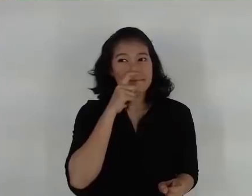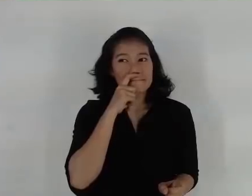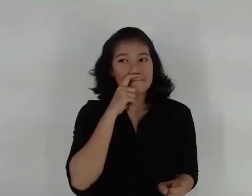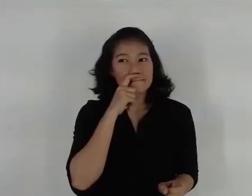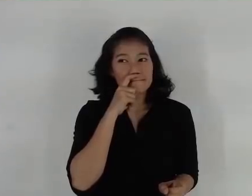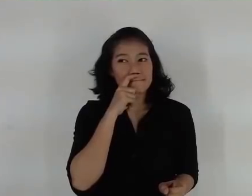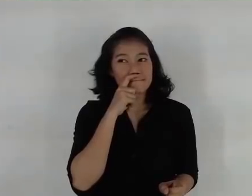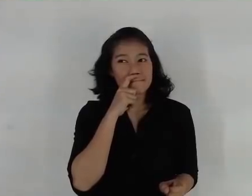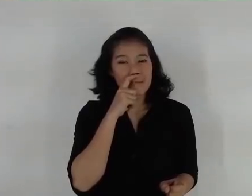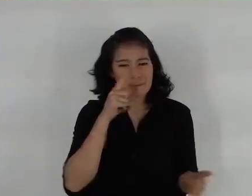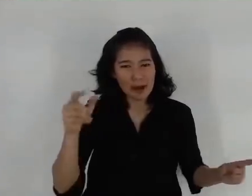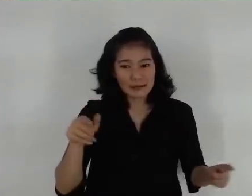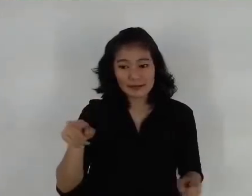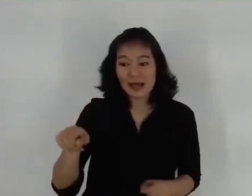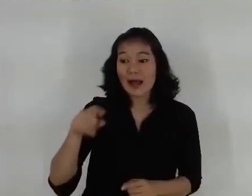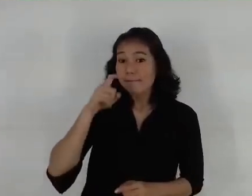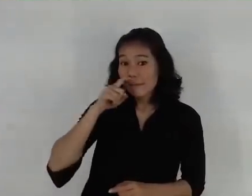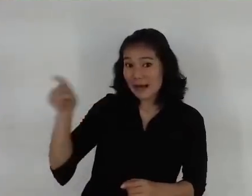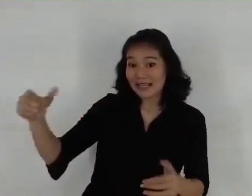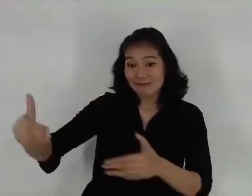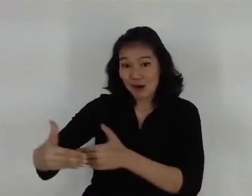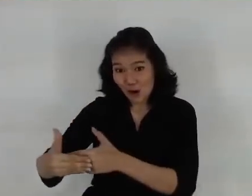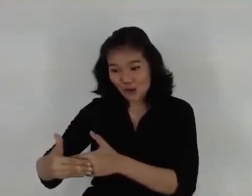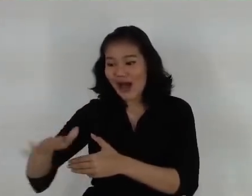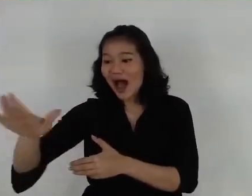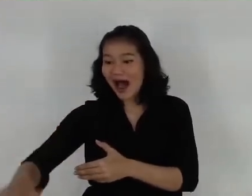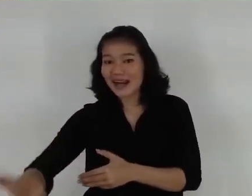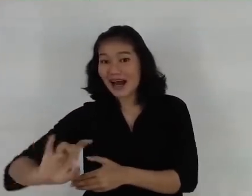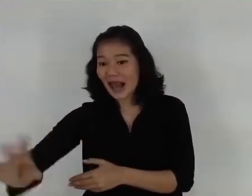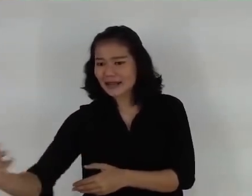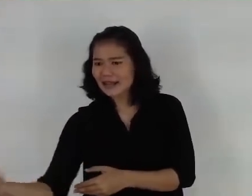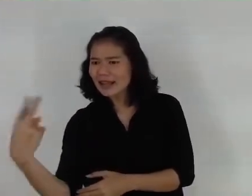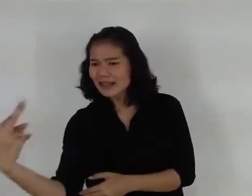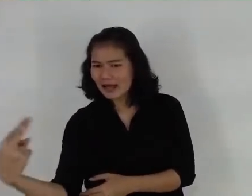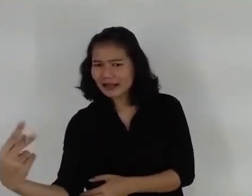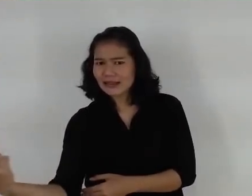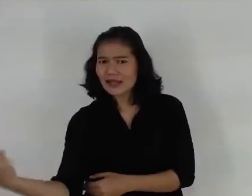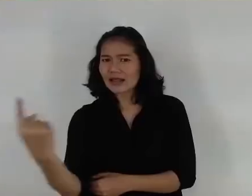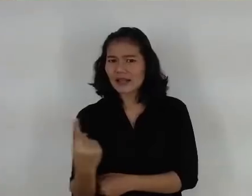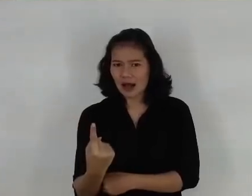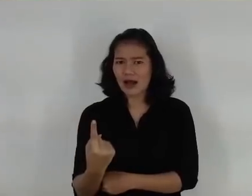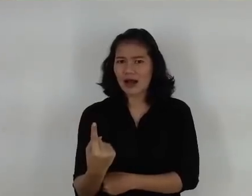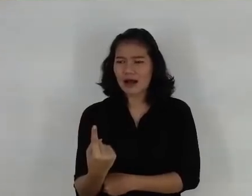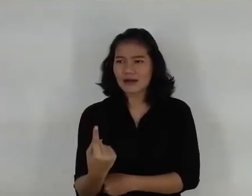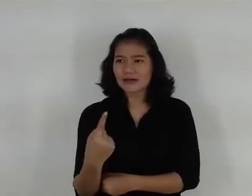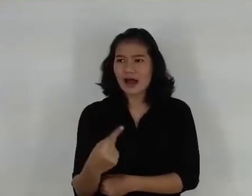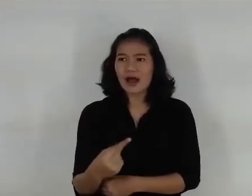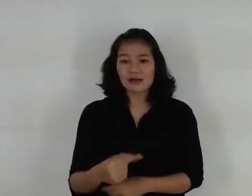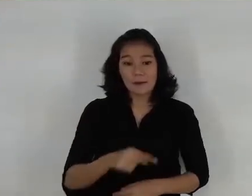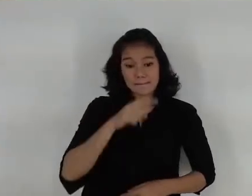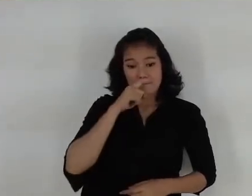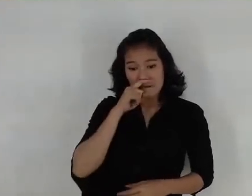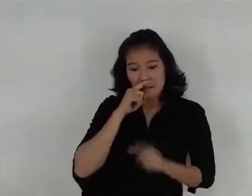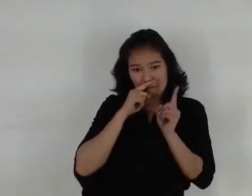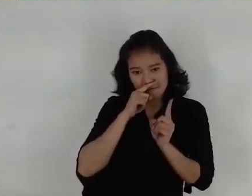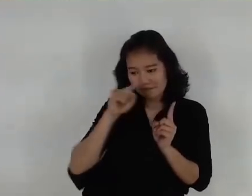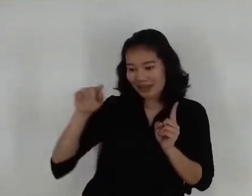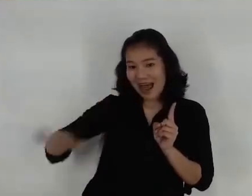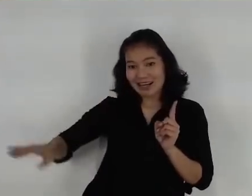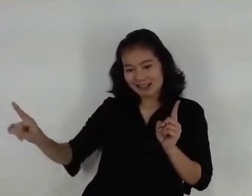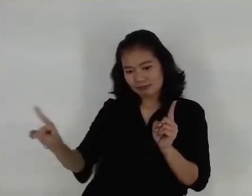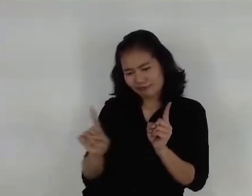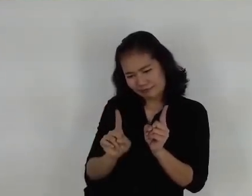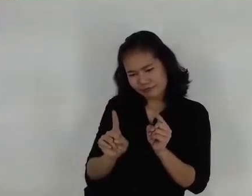atau memeluk anaknya tadi lalu anak ini berhenti di samping si bapak